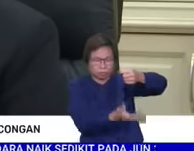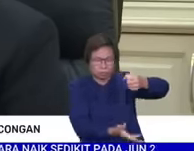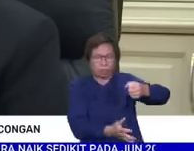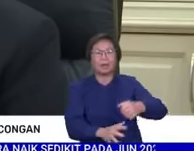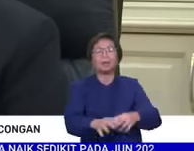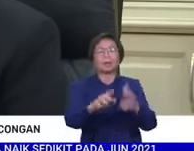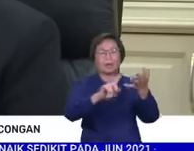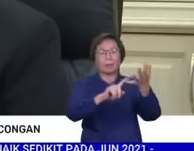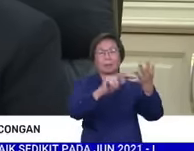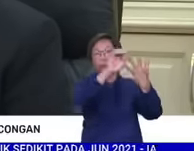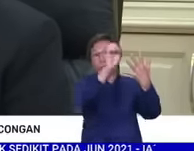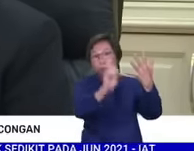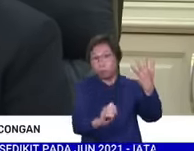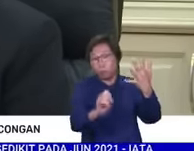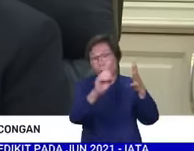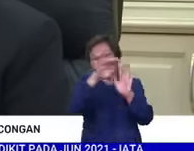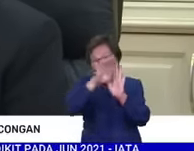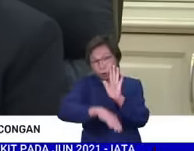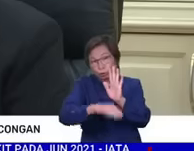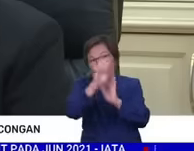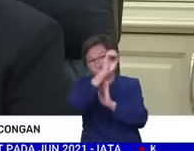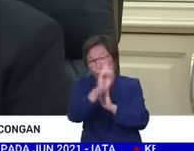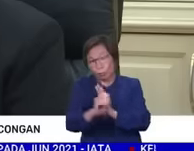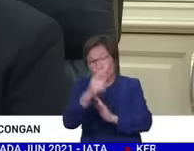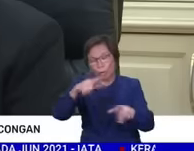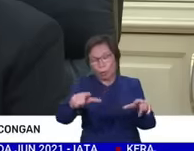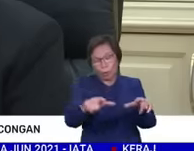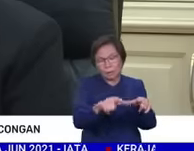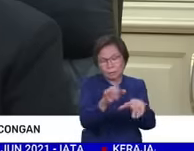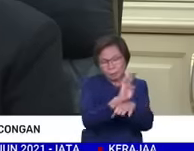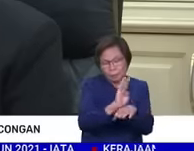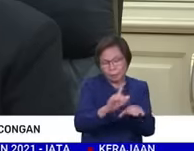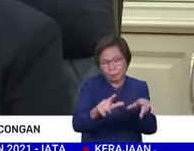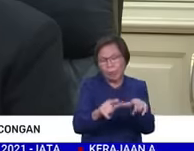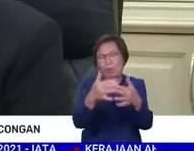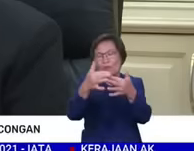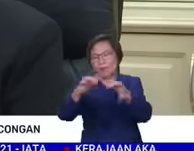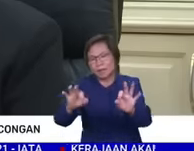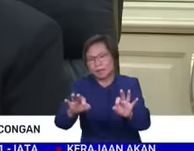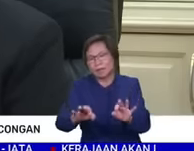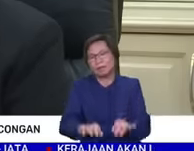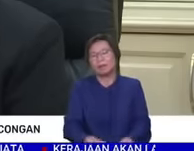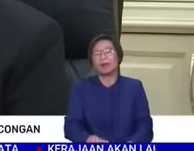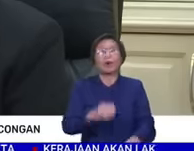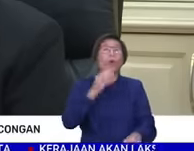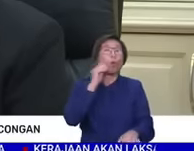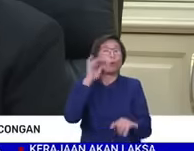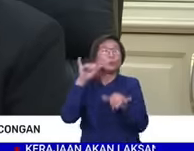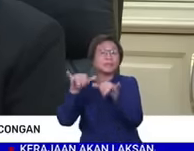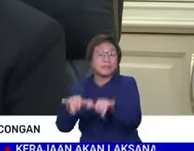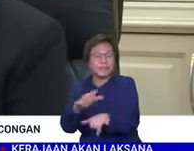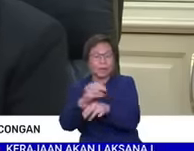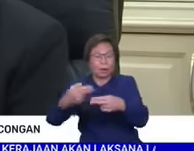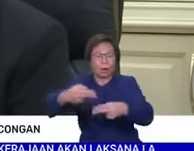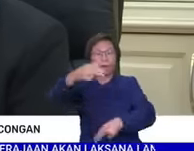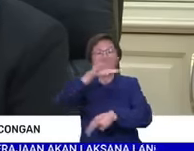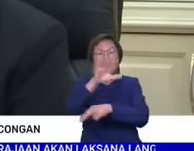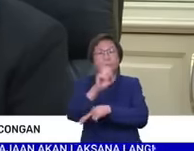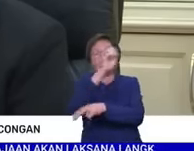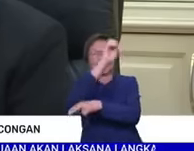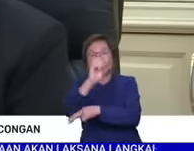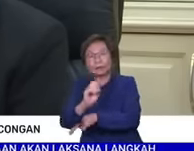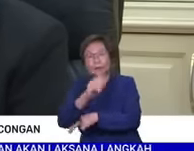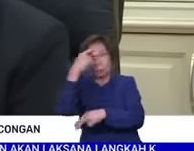diskon ataupun ribet bagi V dan atau reset perniagaan segmen penginapan dan hotel sebanyak 50